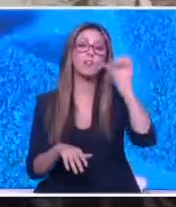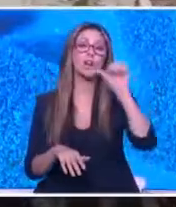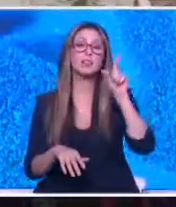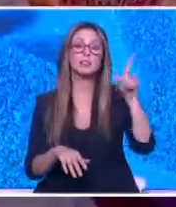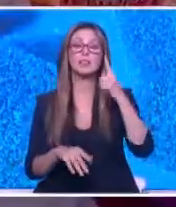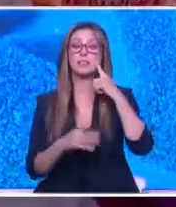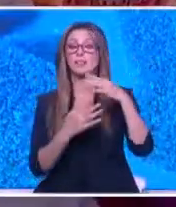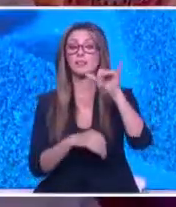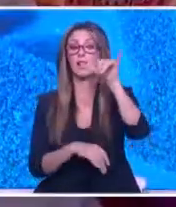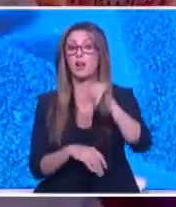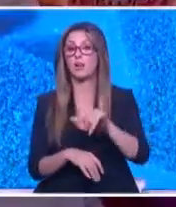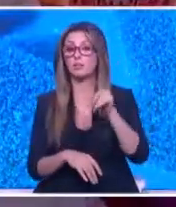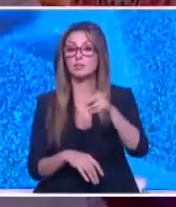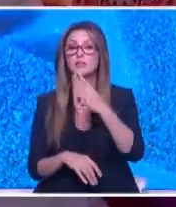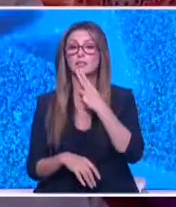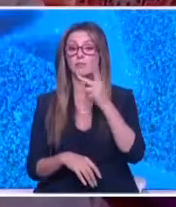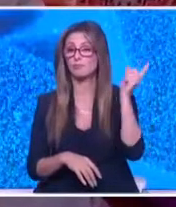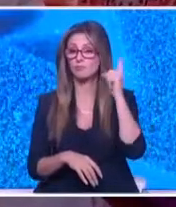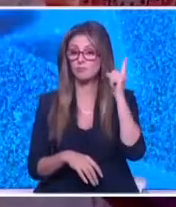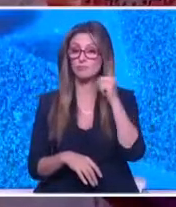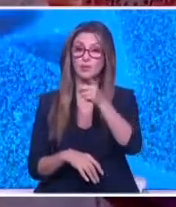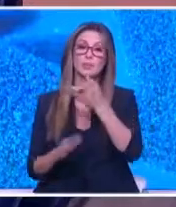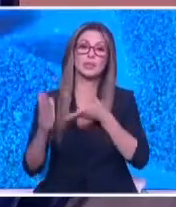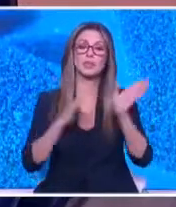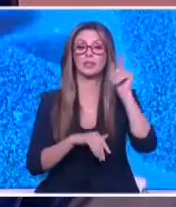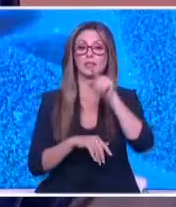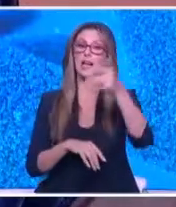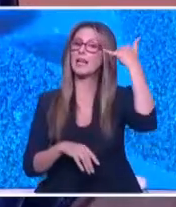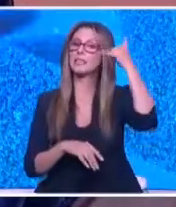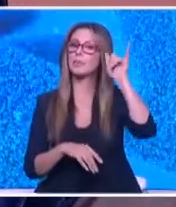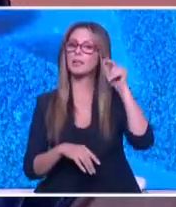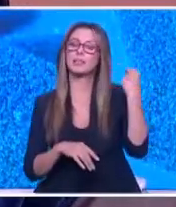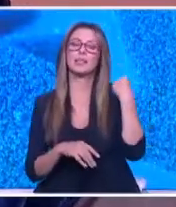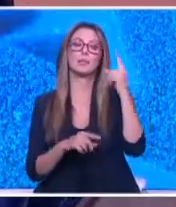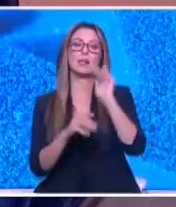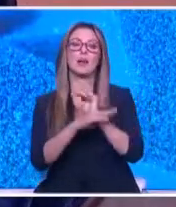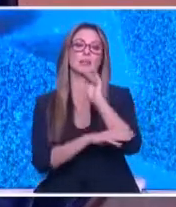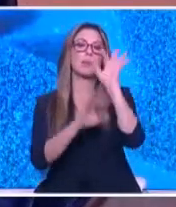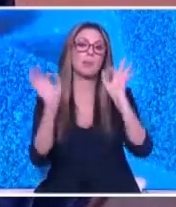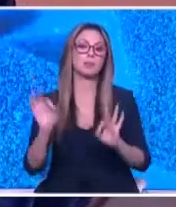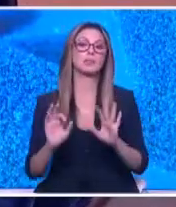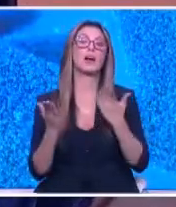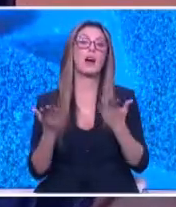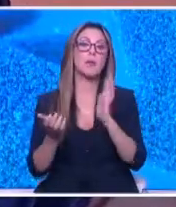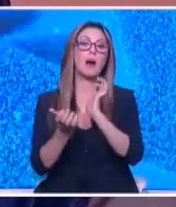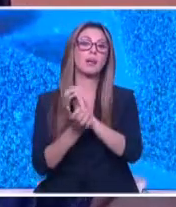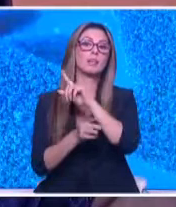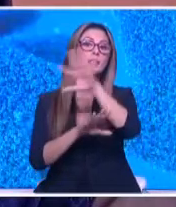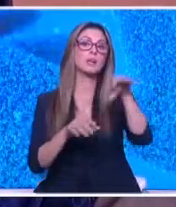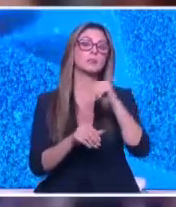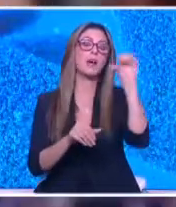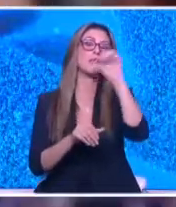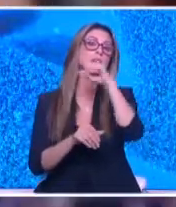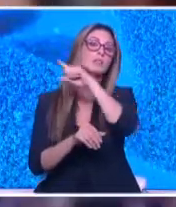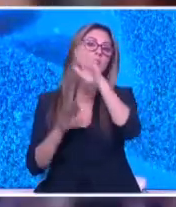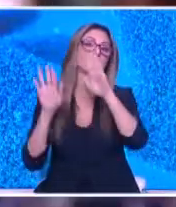hakları aktivisti Mesude Kuistani gidenlerden. İspanya'da yeni bir hayata başladı ama ailesi Afganistan'da kaldı.